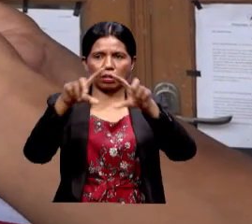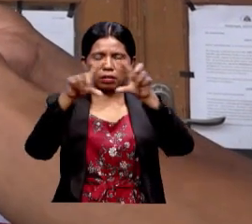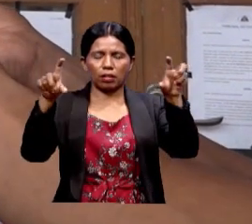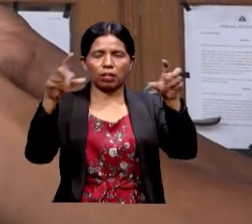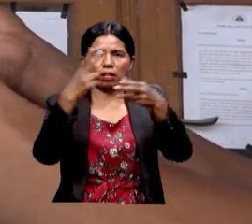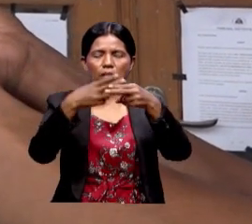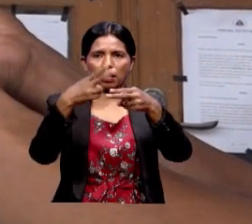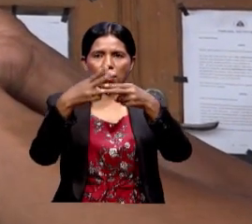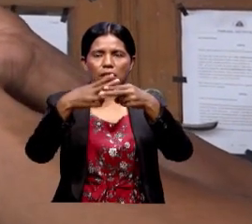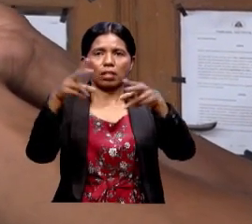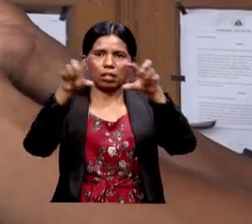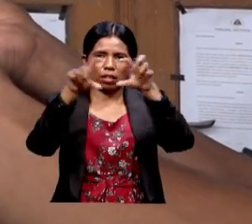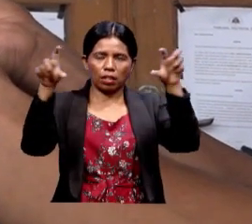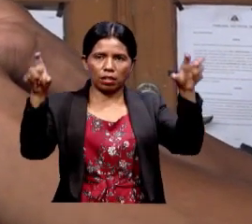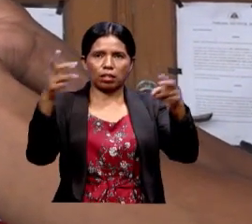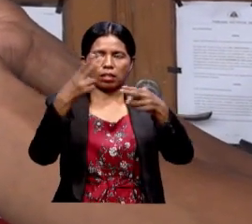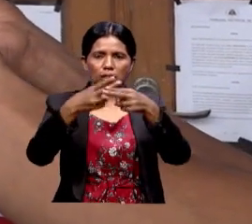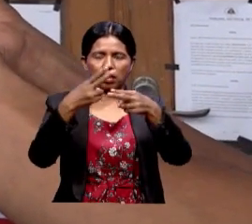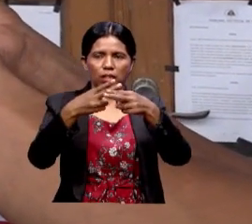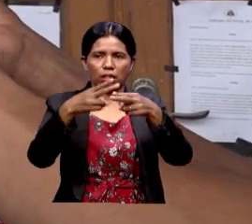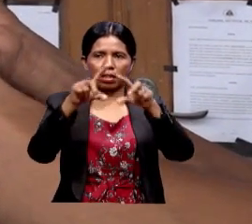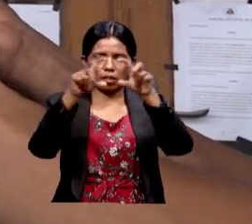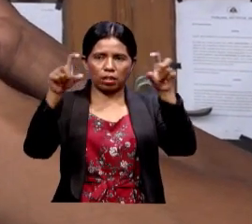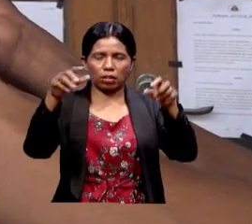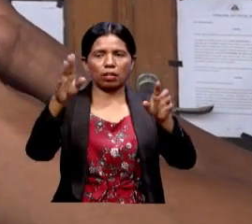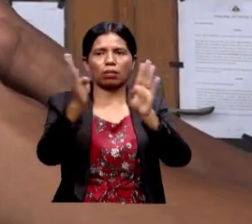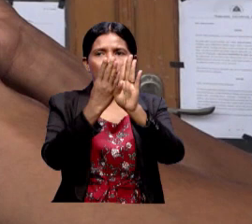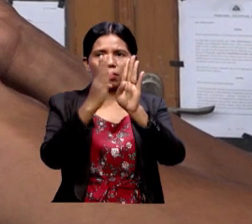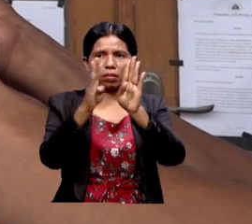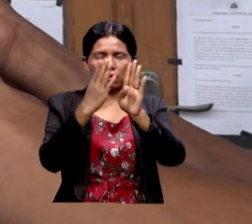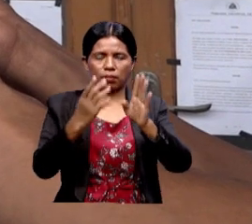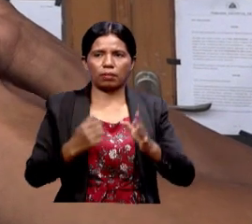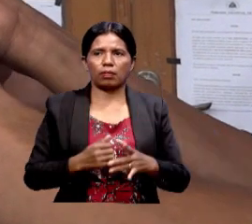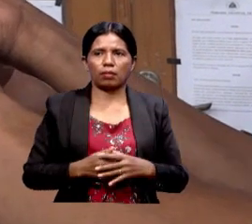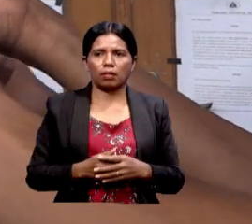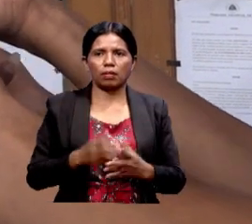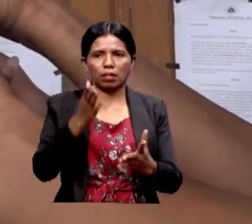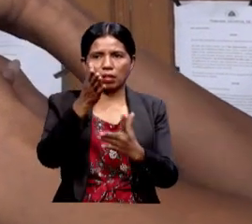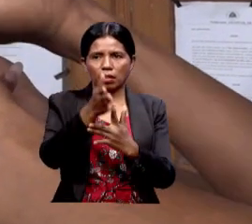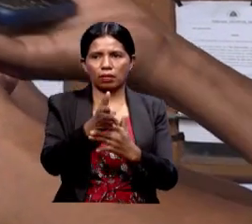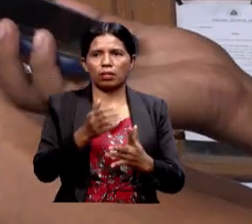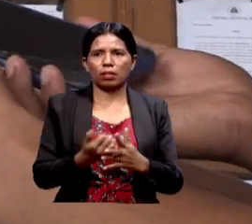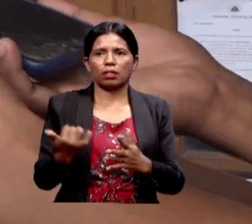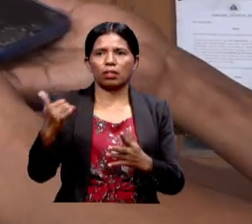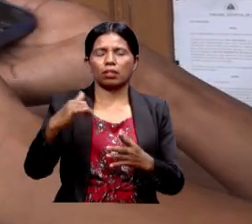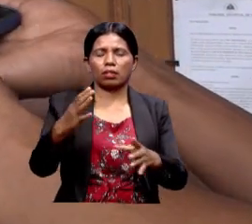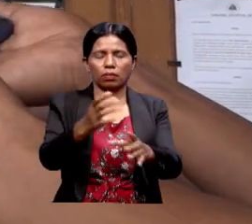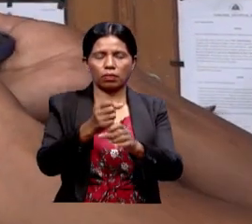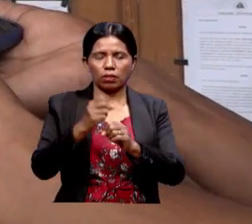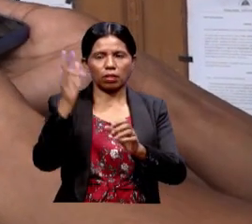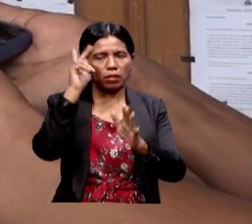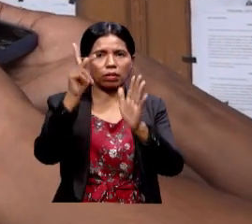papan nama nebe ma tak ta tara iha be hau nia hormatan be taman ini sira hasai te